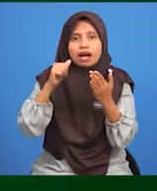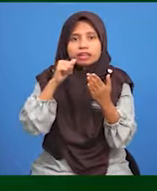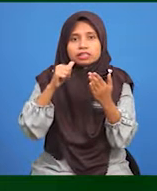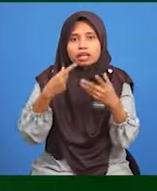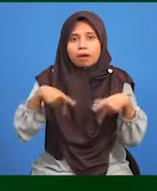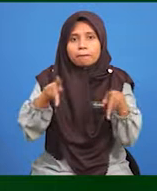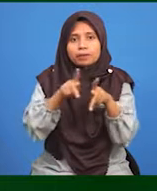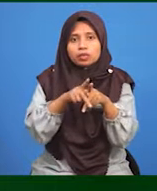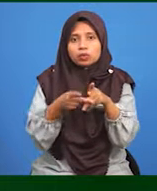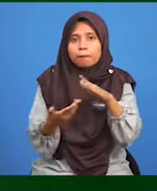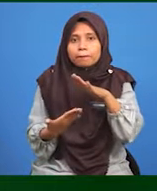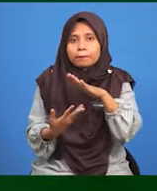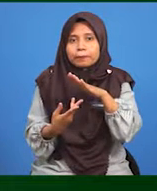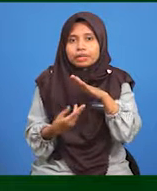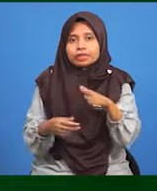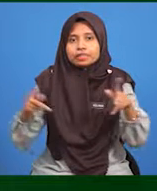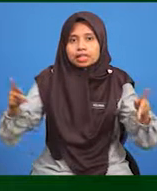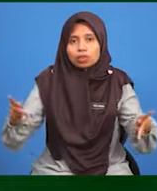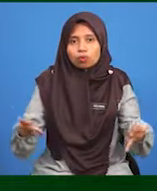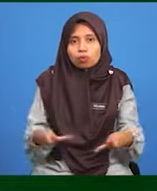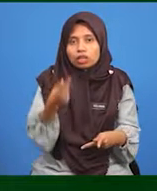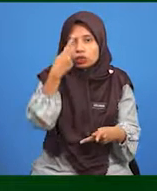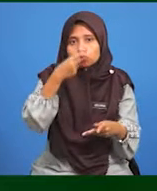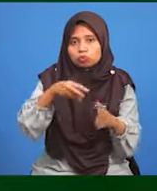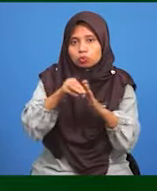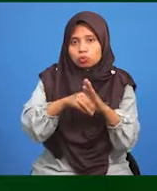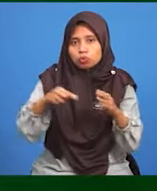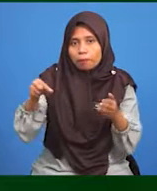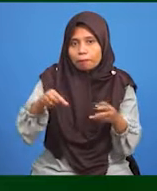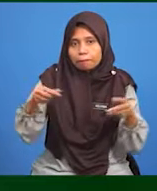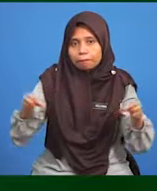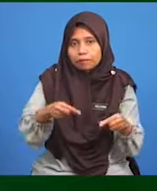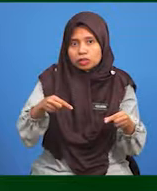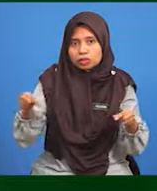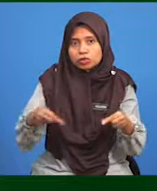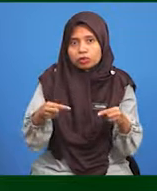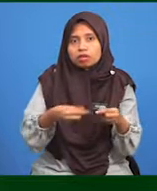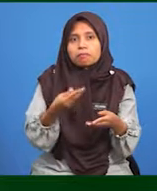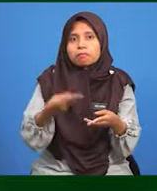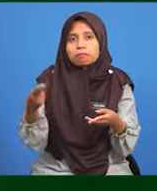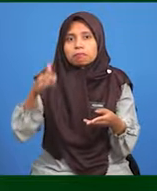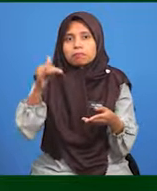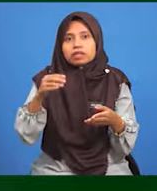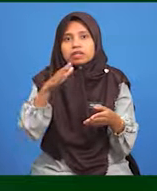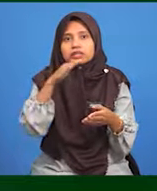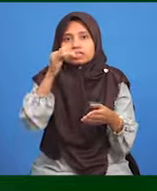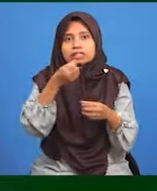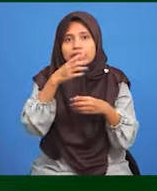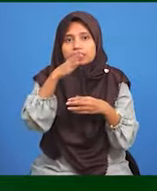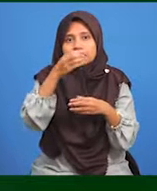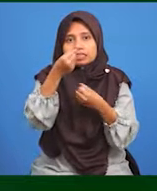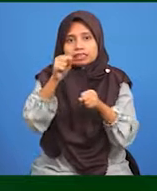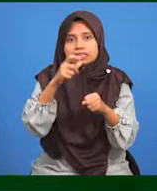perlu Panaskan kuali ini untuk menumis bahan-bahan yang disediakan untuk menumis